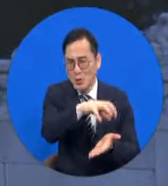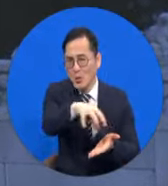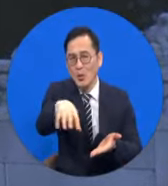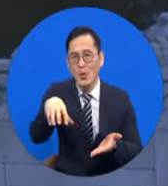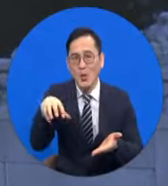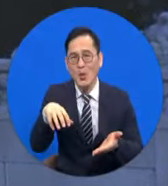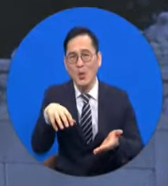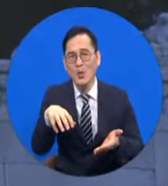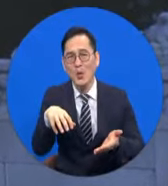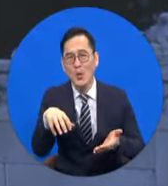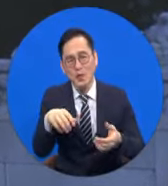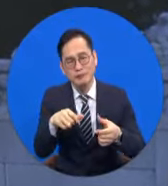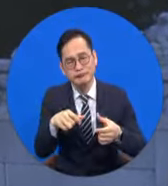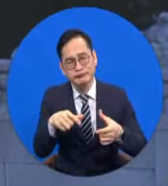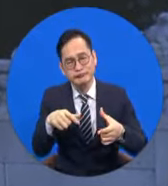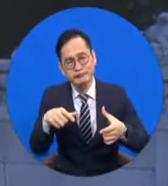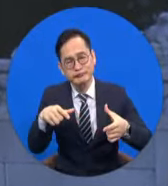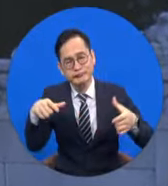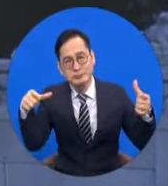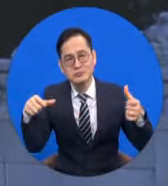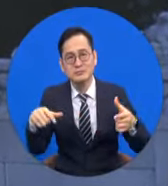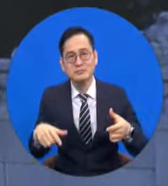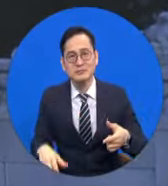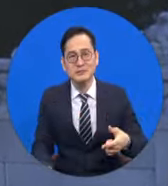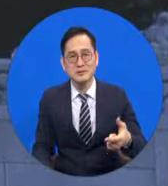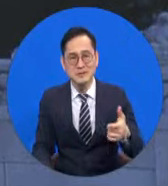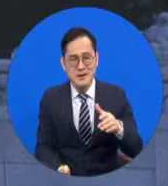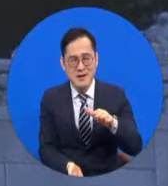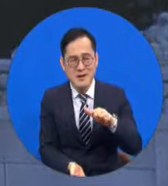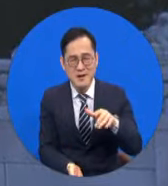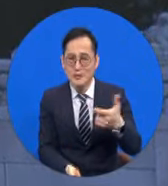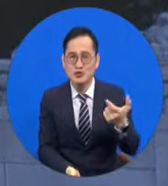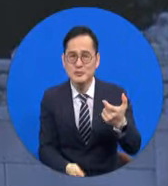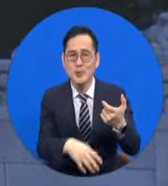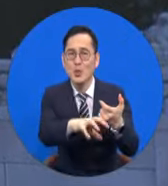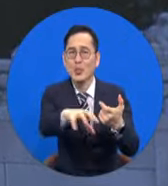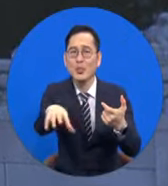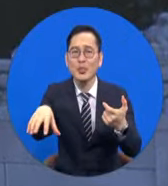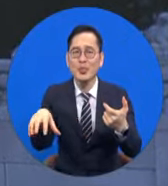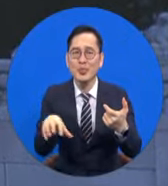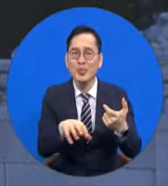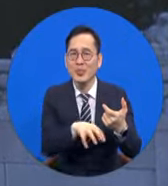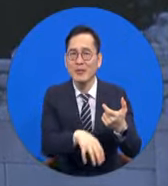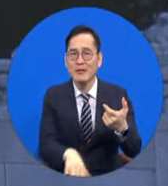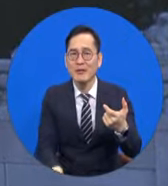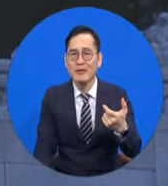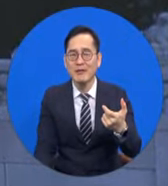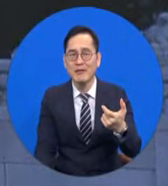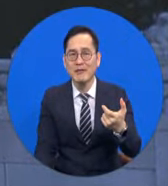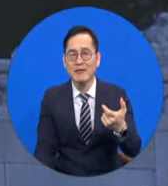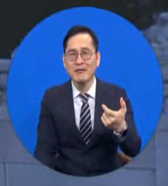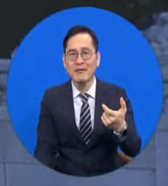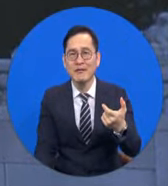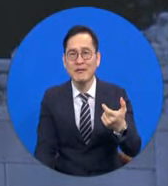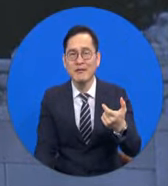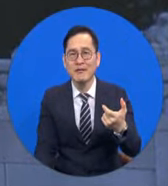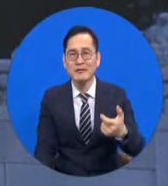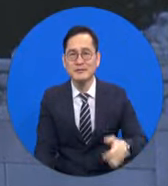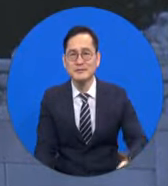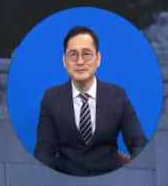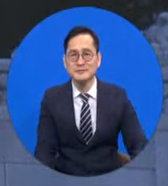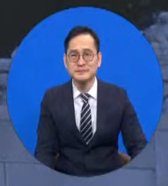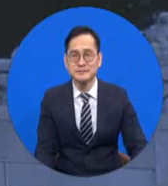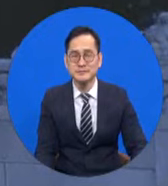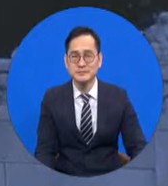숫자가 늘었습니다. 50곳, 55곳, 막판에는 양당 모두 60곳에 접전지가 달할 수 있다는 얘기를 했습니다. 전체